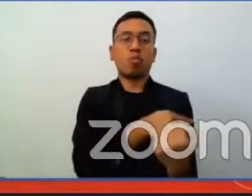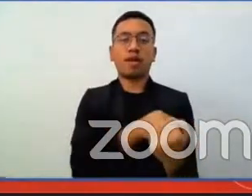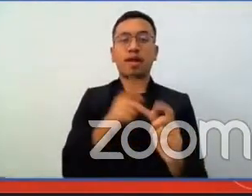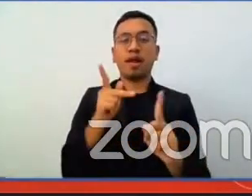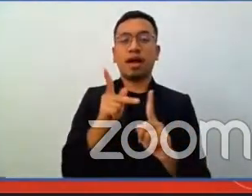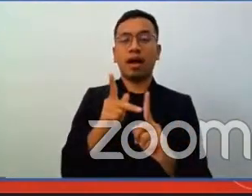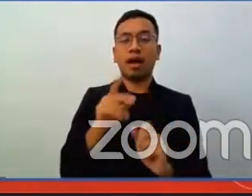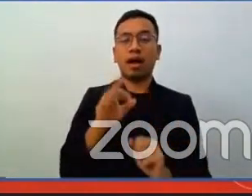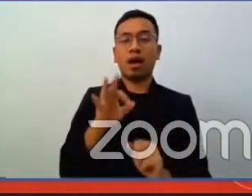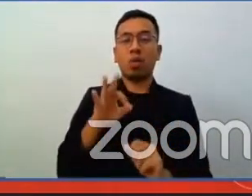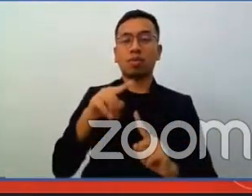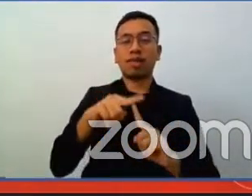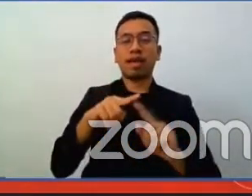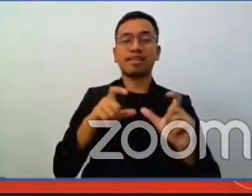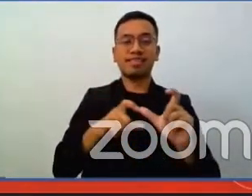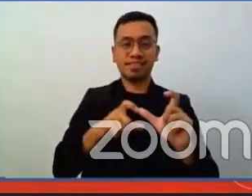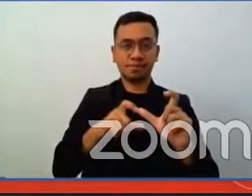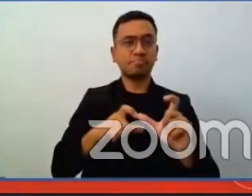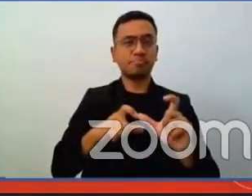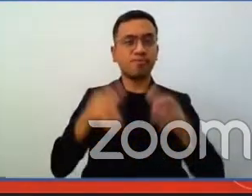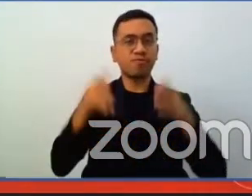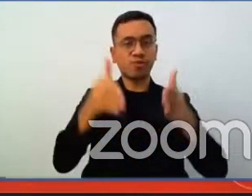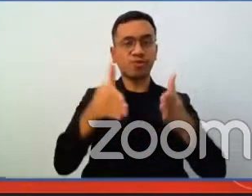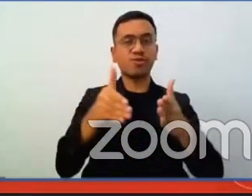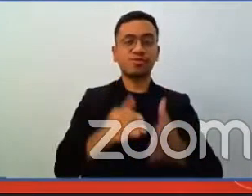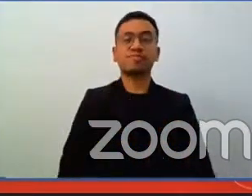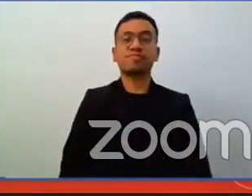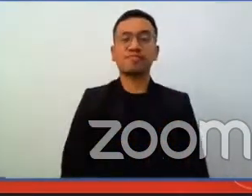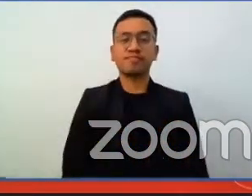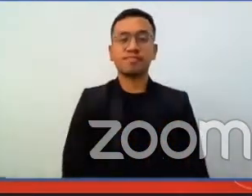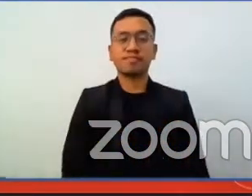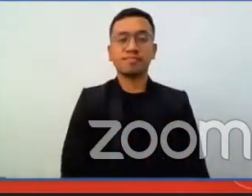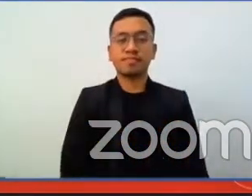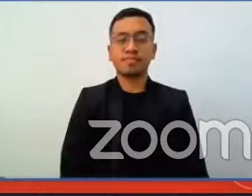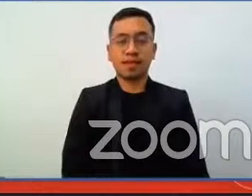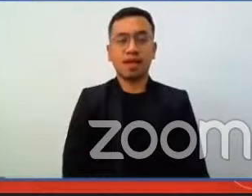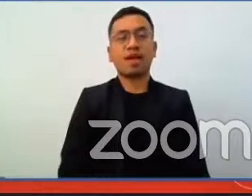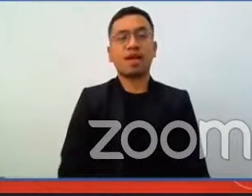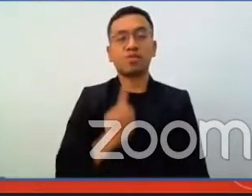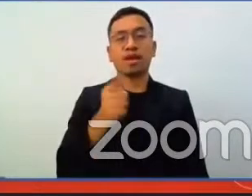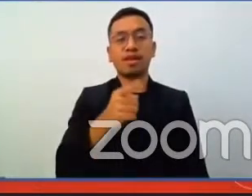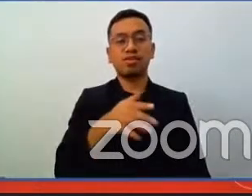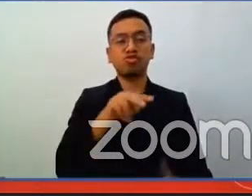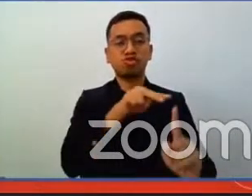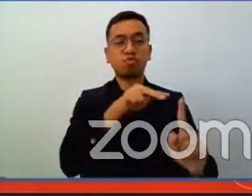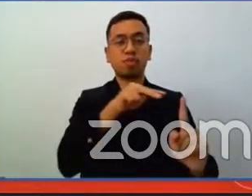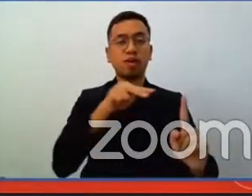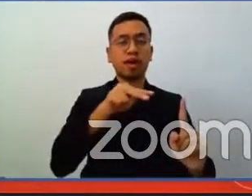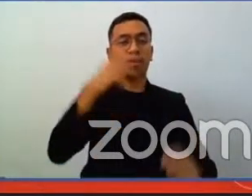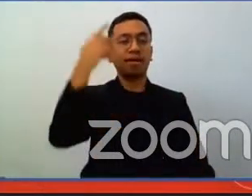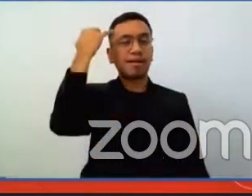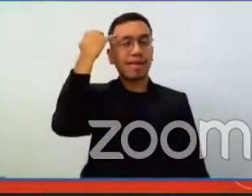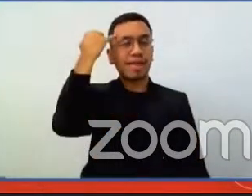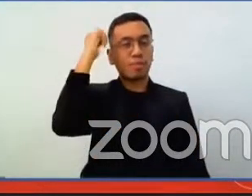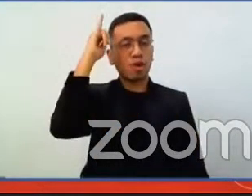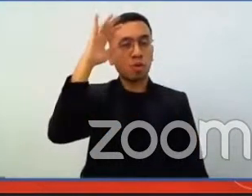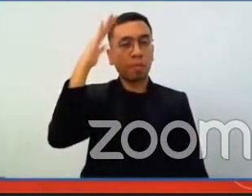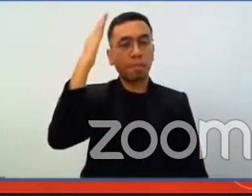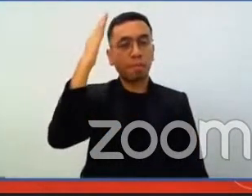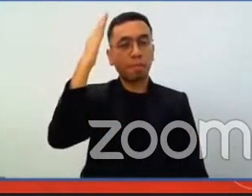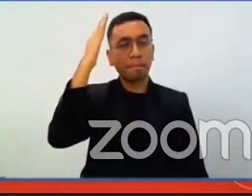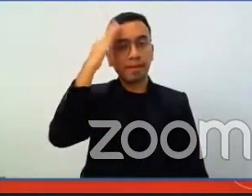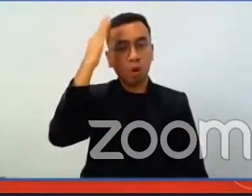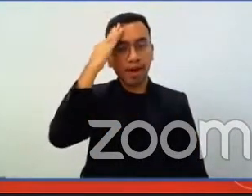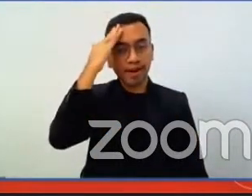higher order thinking skills atau HOTS. Itu dari konteks pengetahuan. Yang kedua